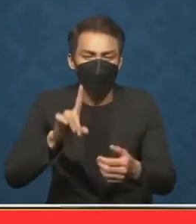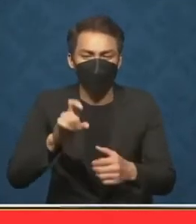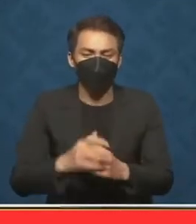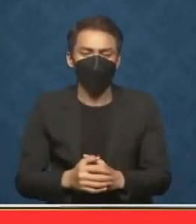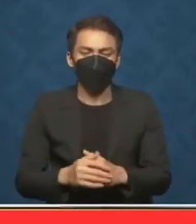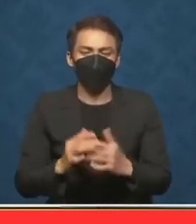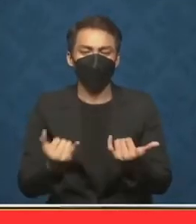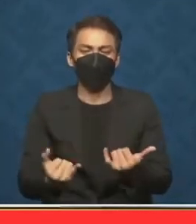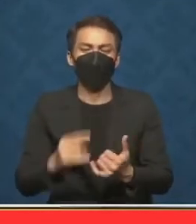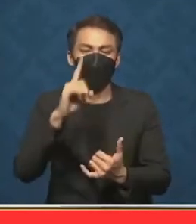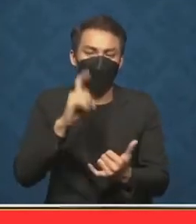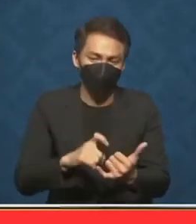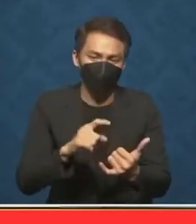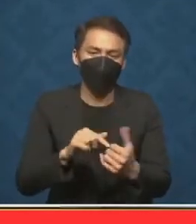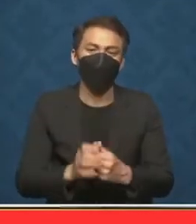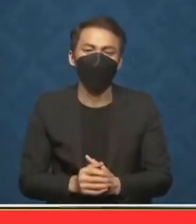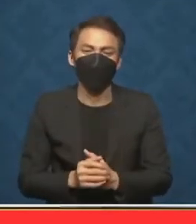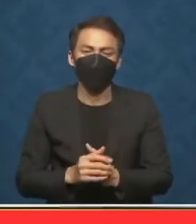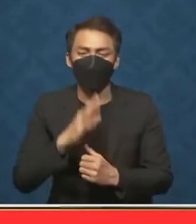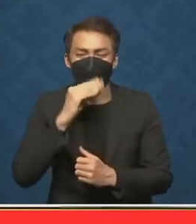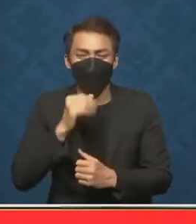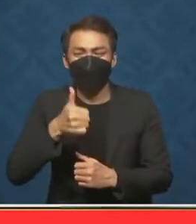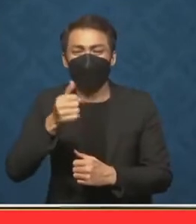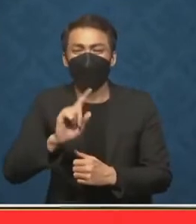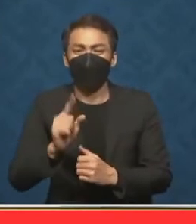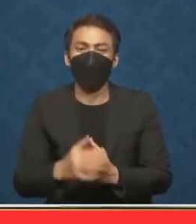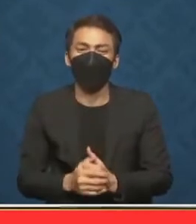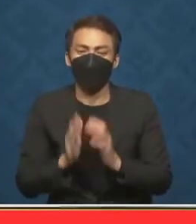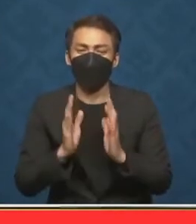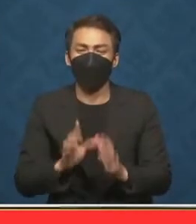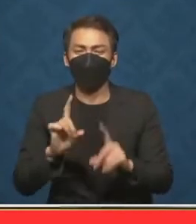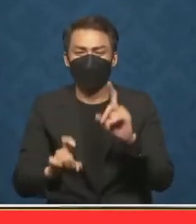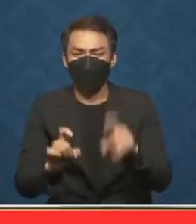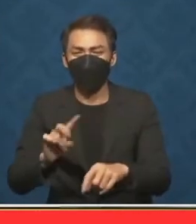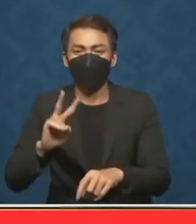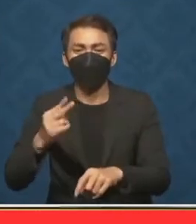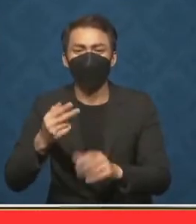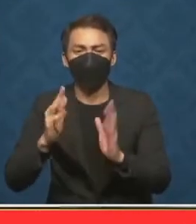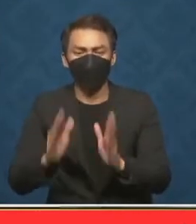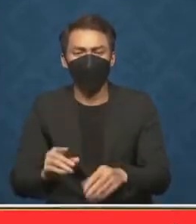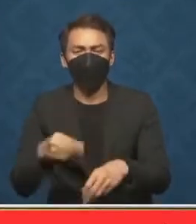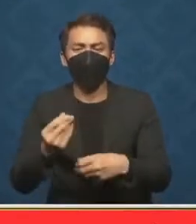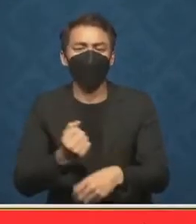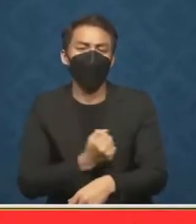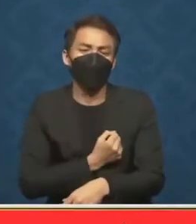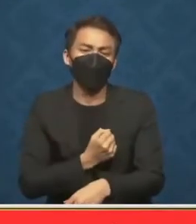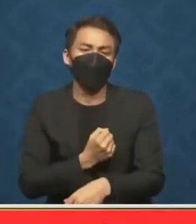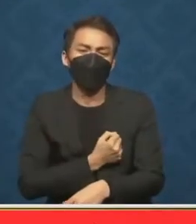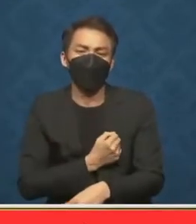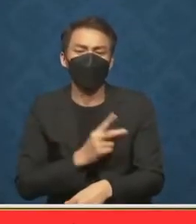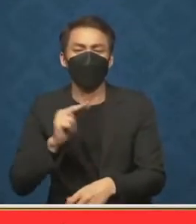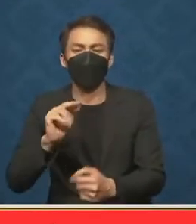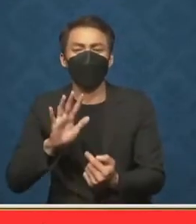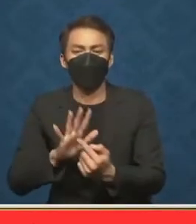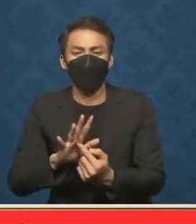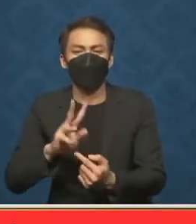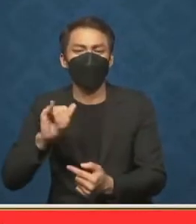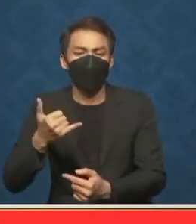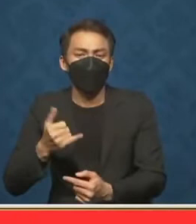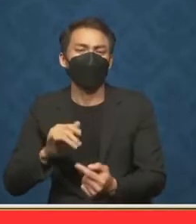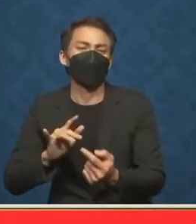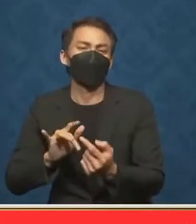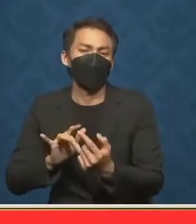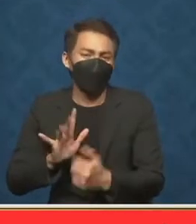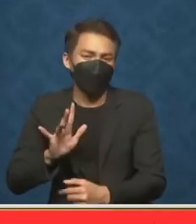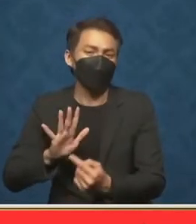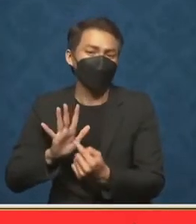มอรนะ ท่านพูได้อยไรครั่า ขนตายต้สองหุ่คน ทานบอกวา อดทนนstä จ้ะเมอนราคาสนค้า